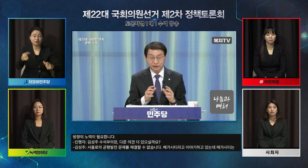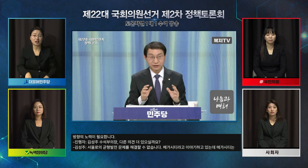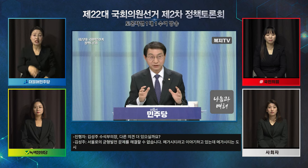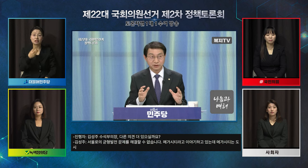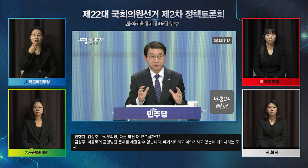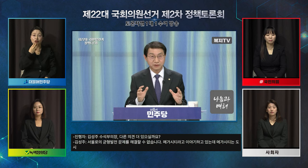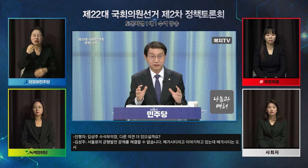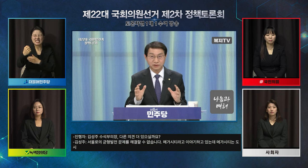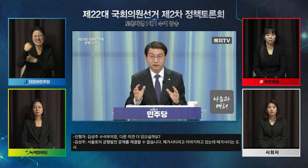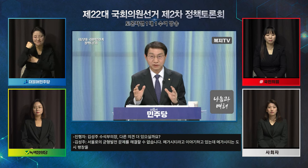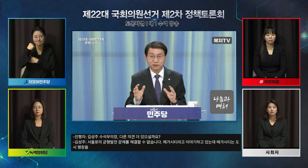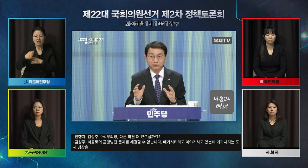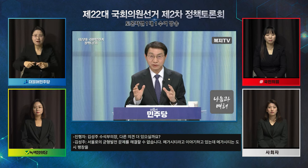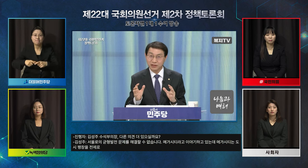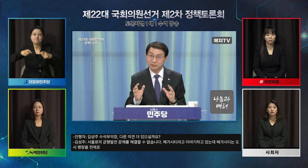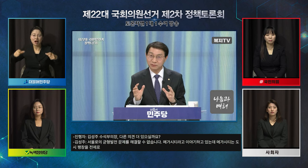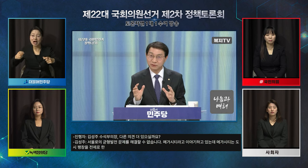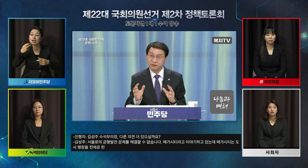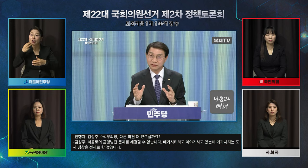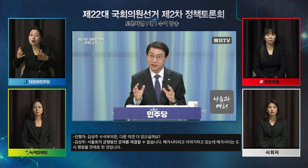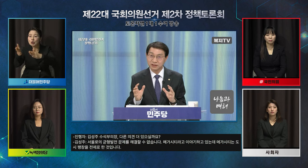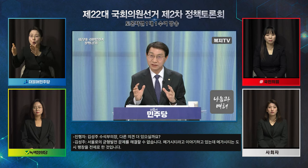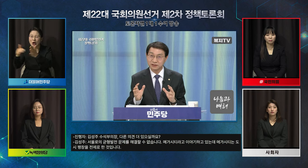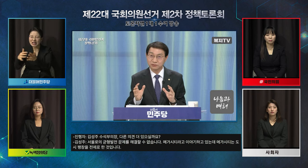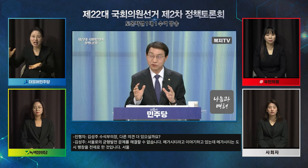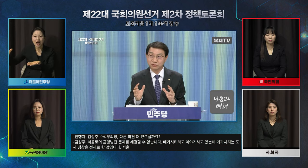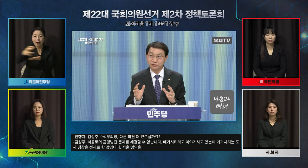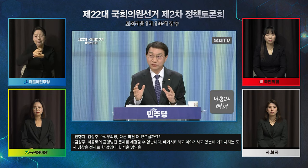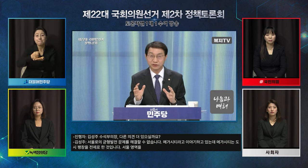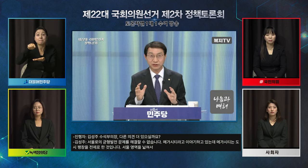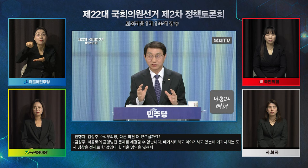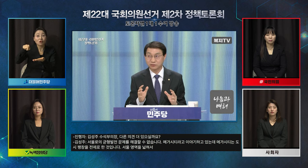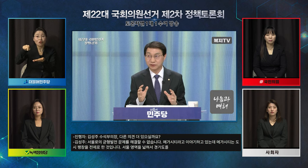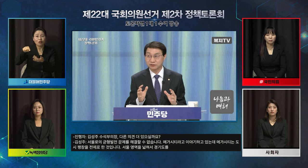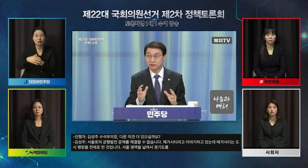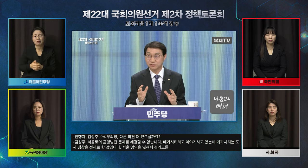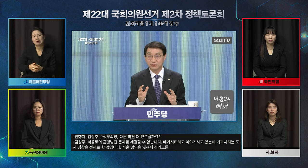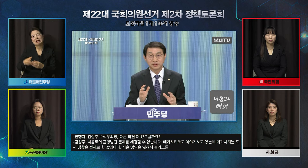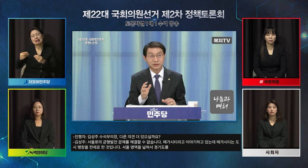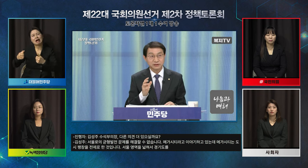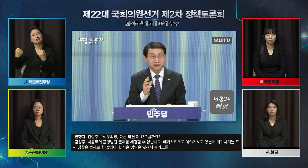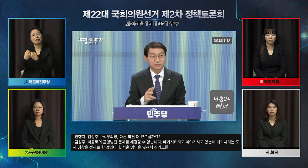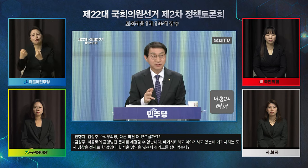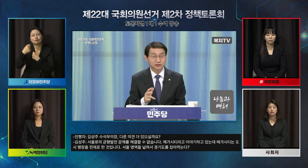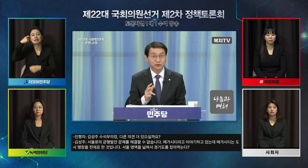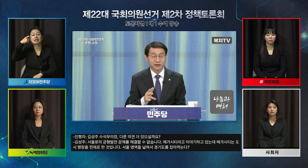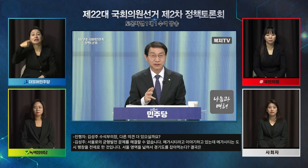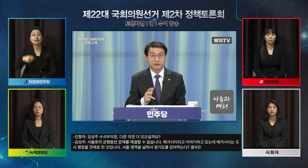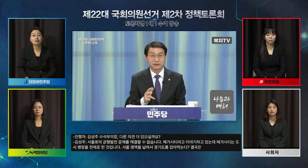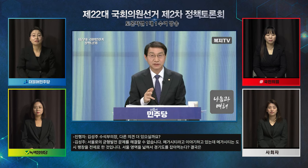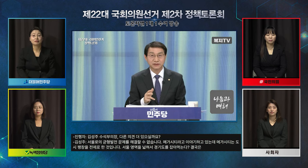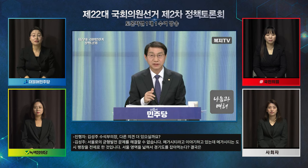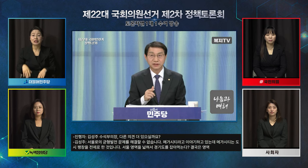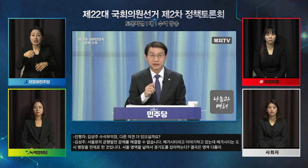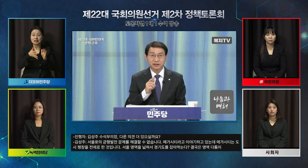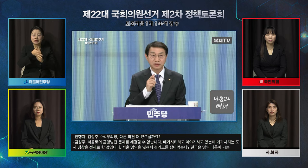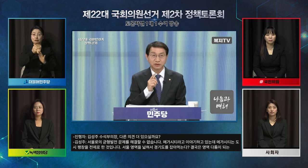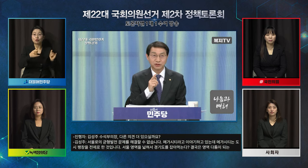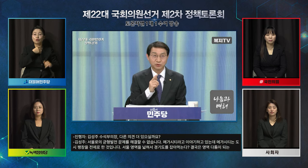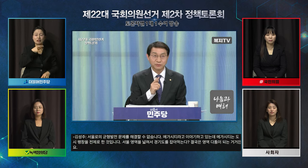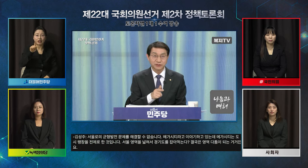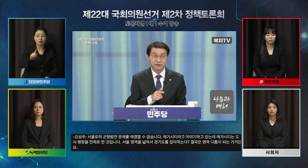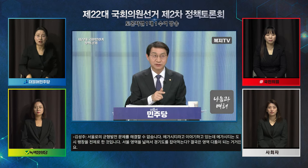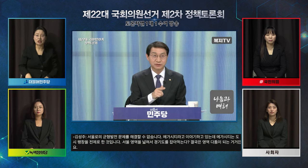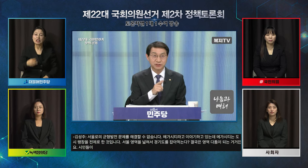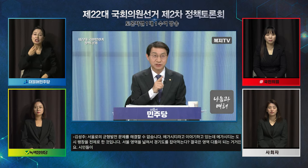서울의 영역을 넓혀서 경기도를 잡아먹는다? 이러면 결국은 영역 다툼이 되거든요. 시민들이 원하는 것은 내가